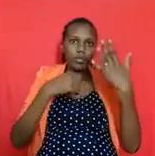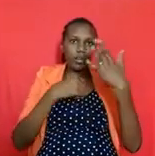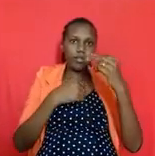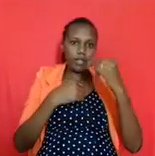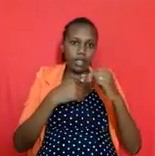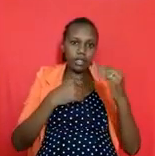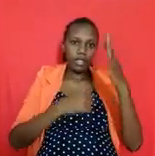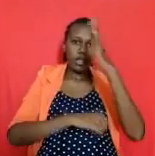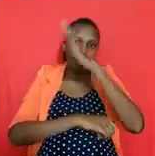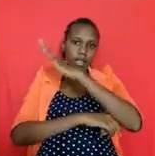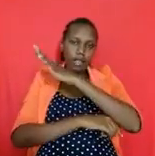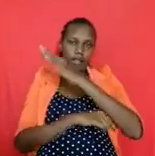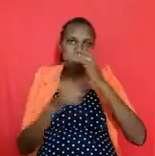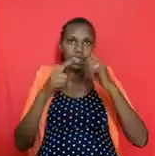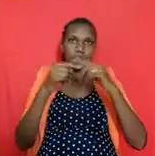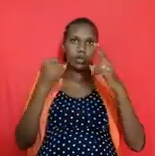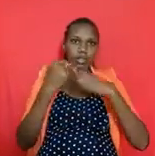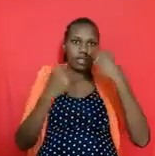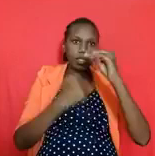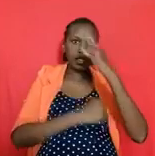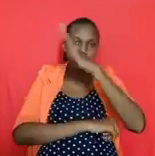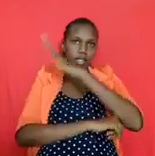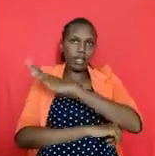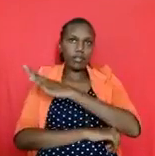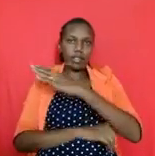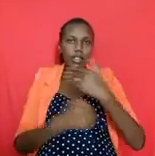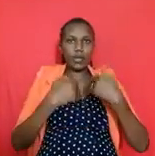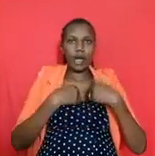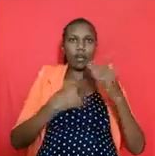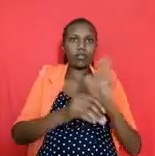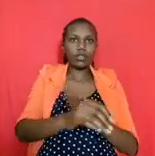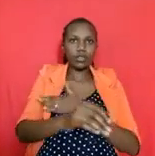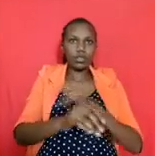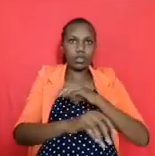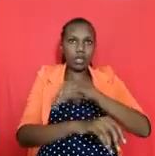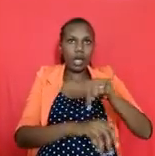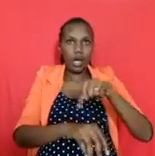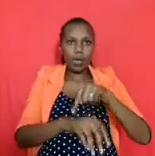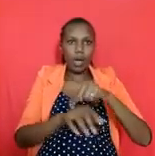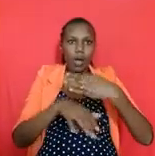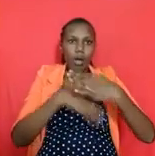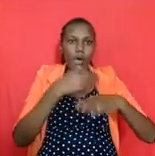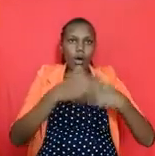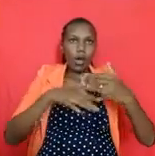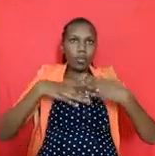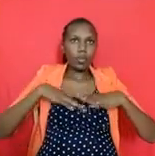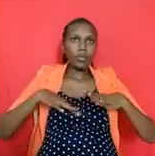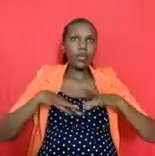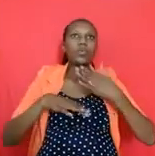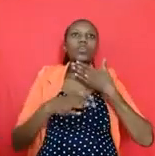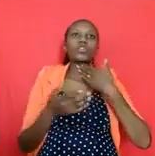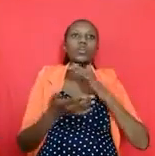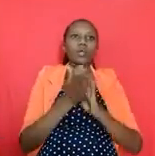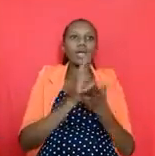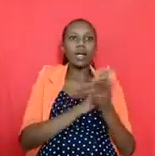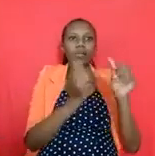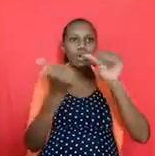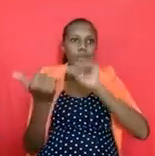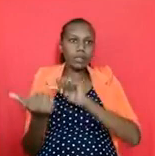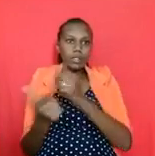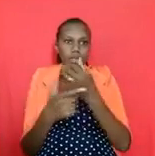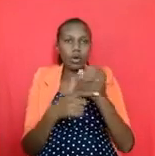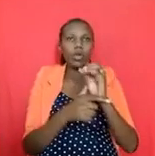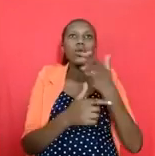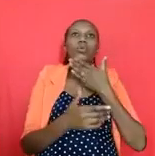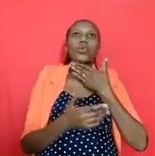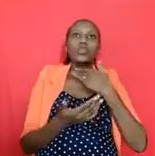waine ginya dhai kumine igire waine. Ario the mekweda kufatidio kana aria